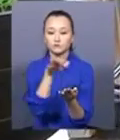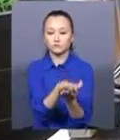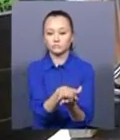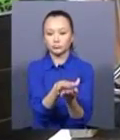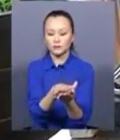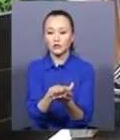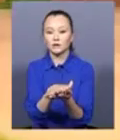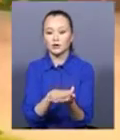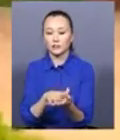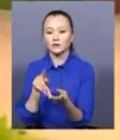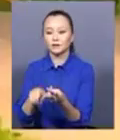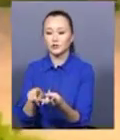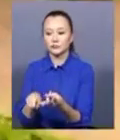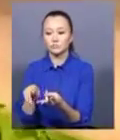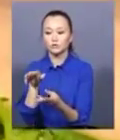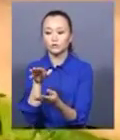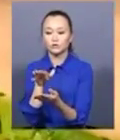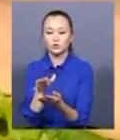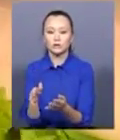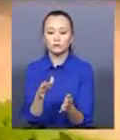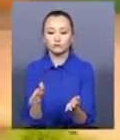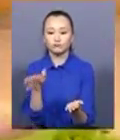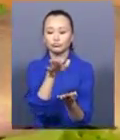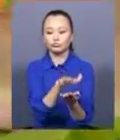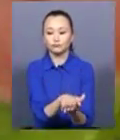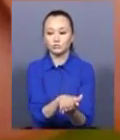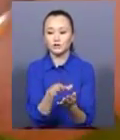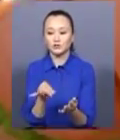лосось. Далее накрываем третьим кусочком и собираем.